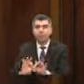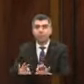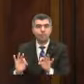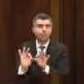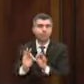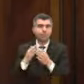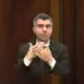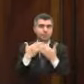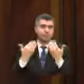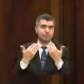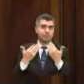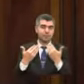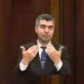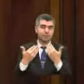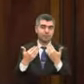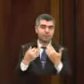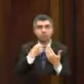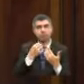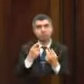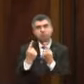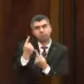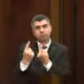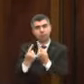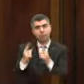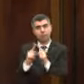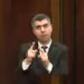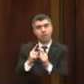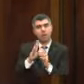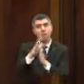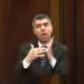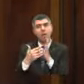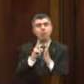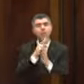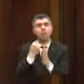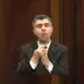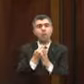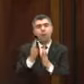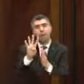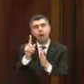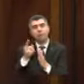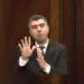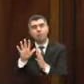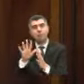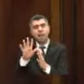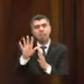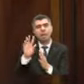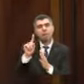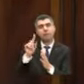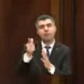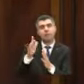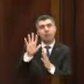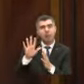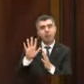الحكومه بتحقيق نسبه النمو ما بين 4.5 5.5. الواقع انكم في احسن الحالات المعدل